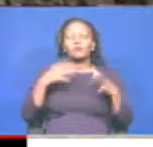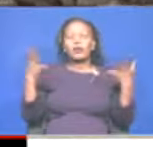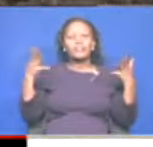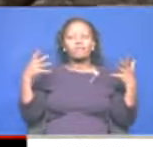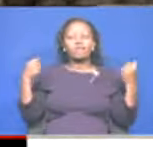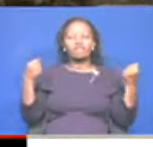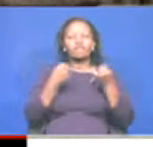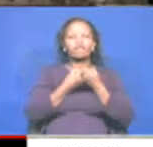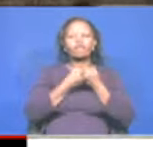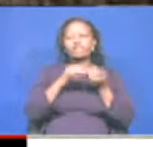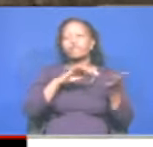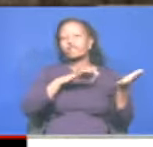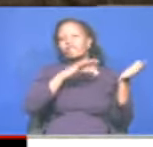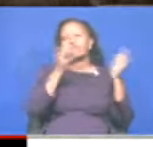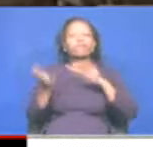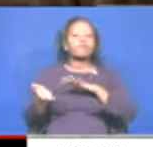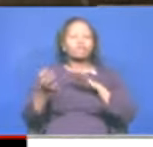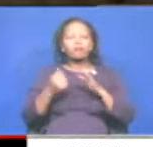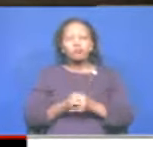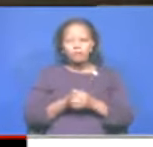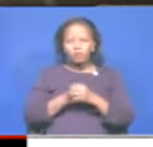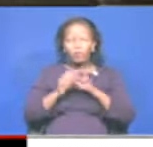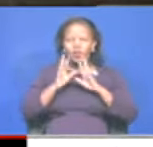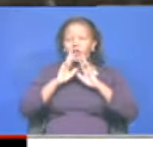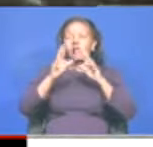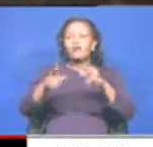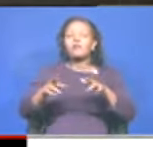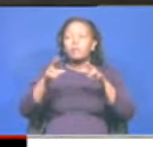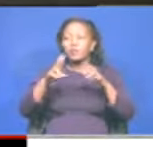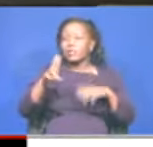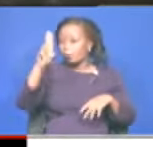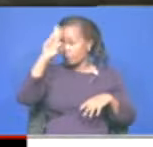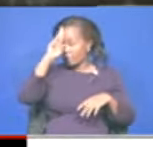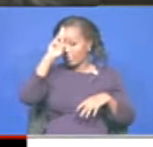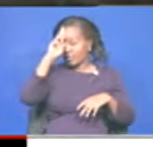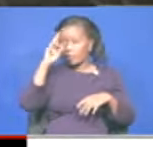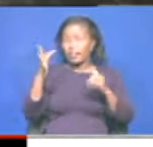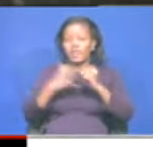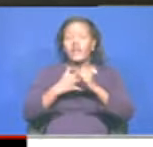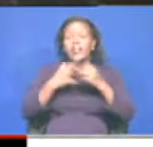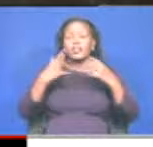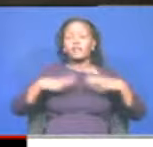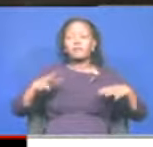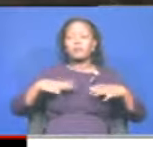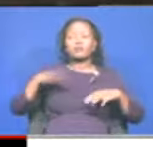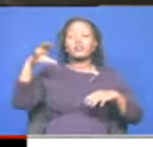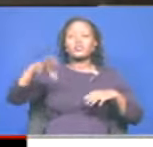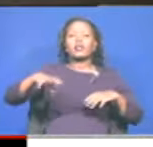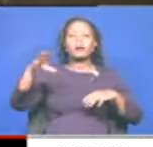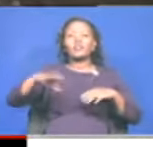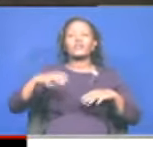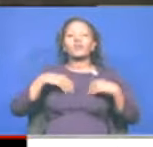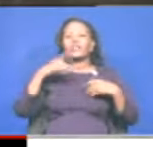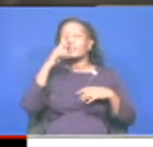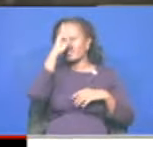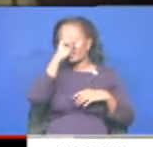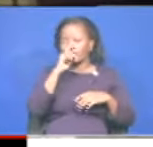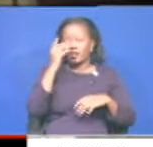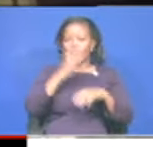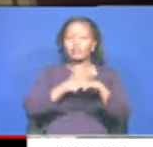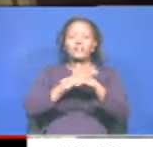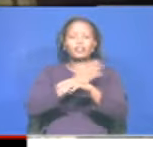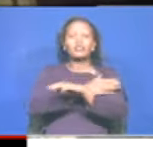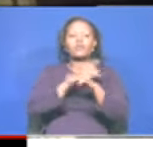In a report filed at the Mulot police station, eight passengers in the matatu sustained serious injuries and were taken to both